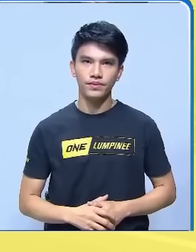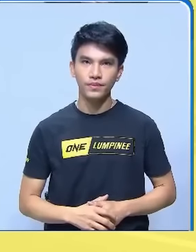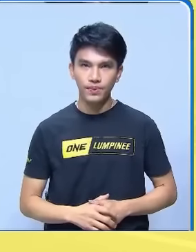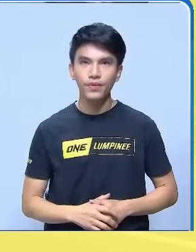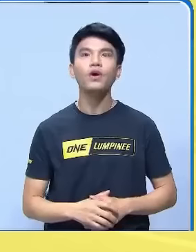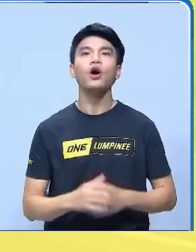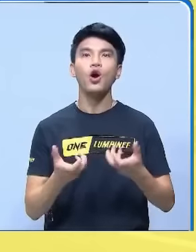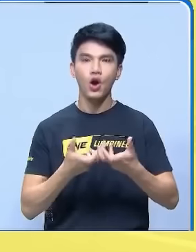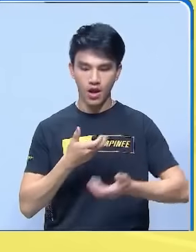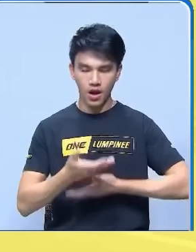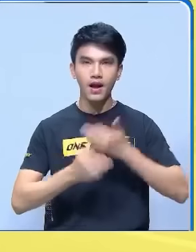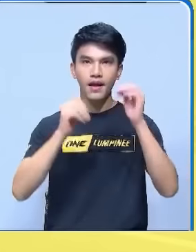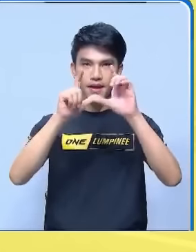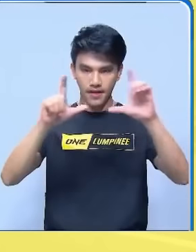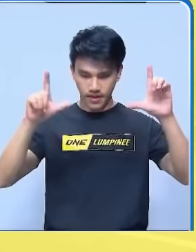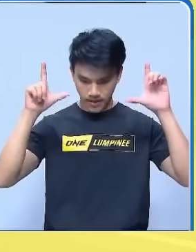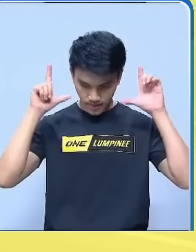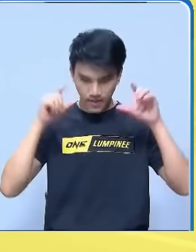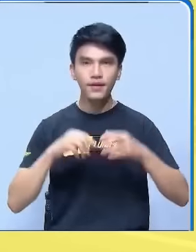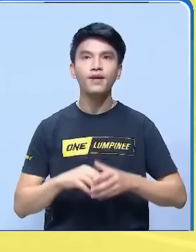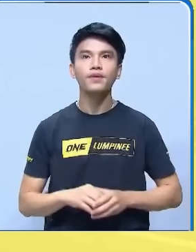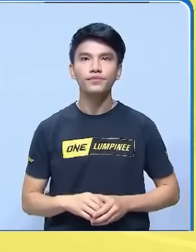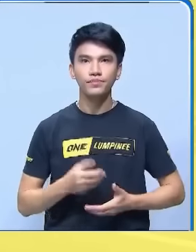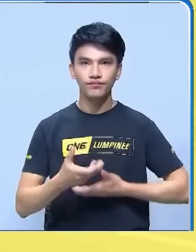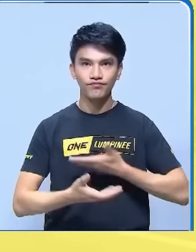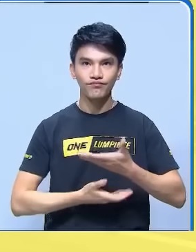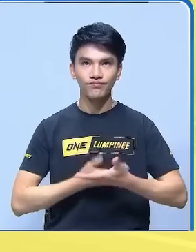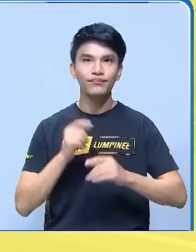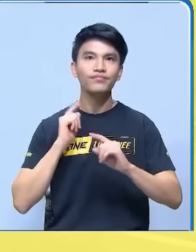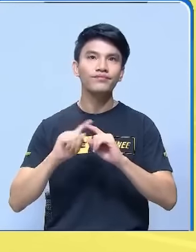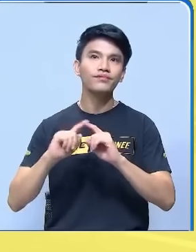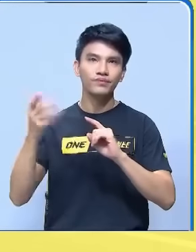พ่อค้าออนไลน์คนดังค่ะนอกจากการไลฟ์ขายของก็จะมีคอนเท